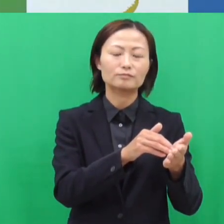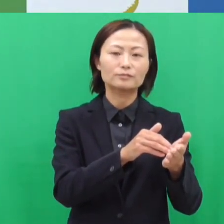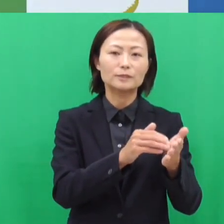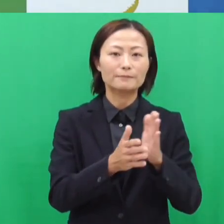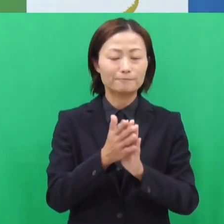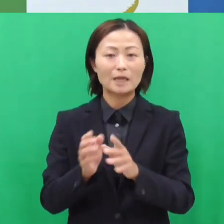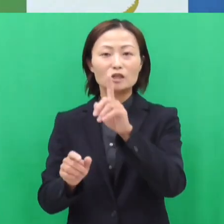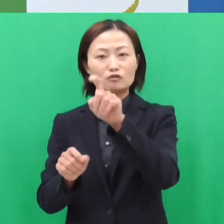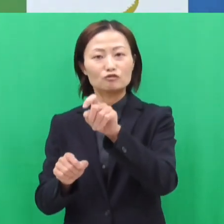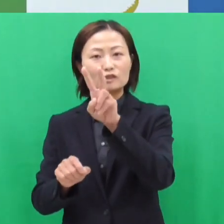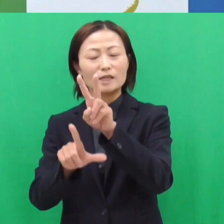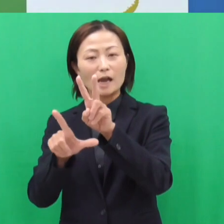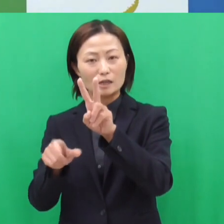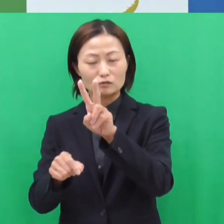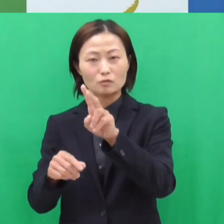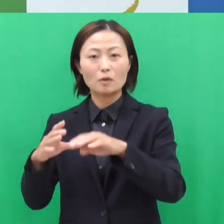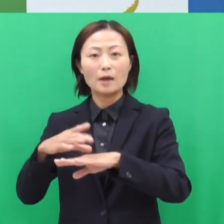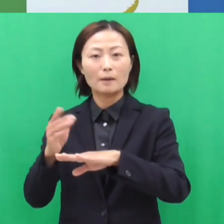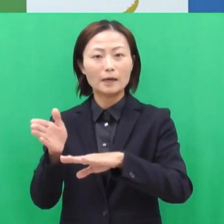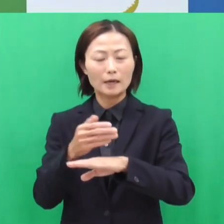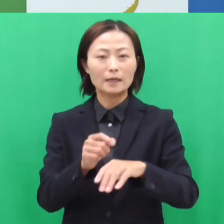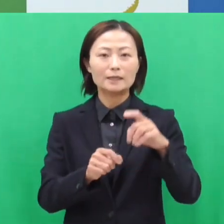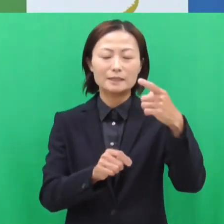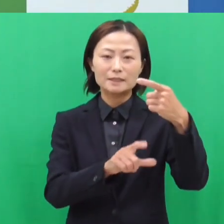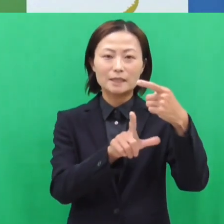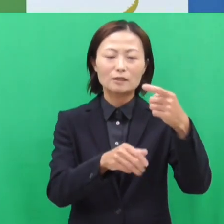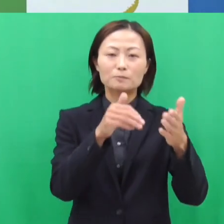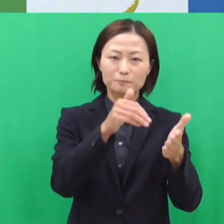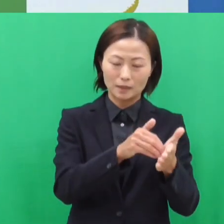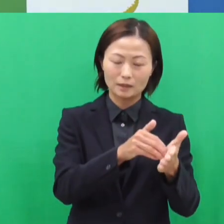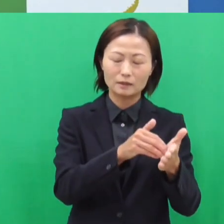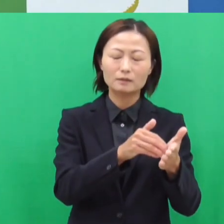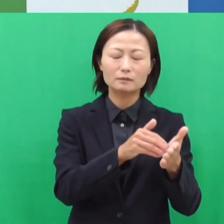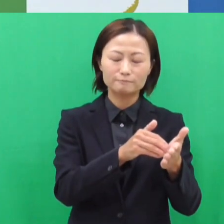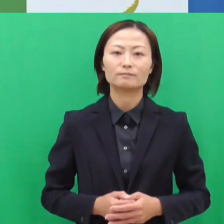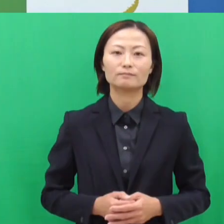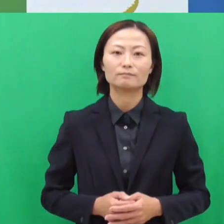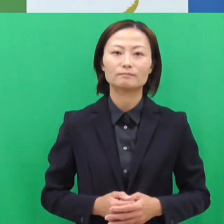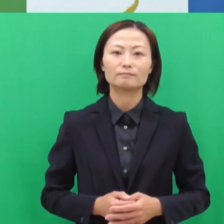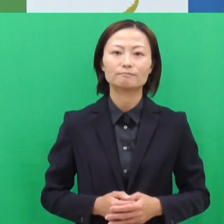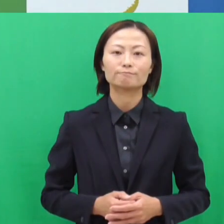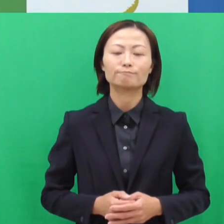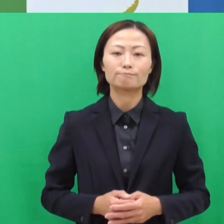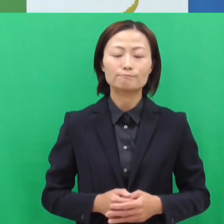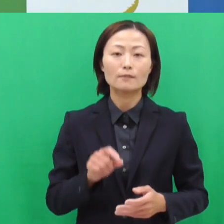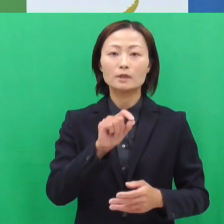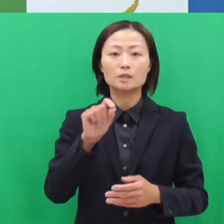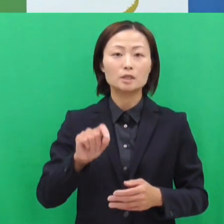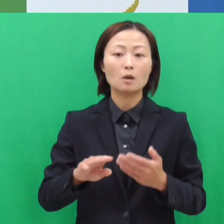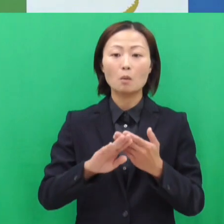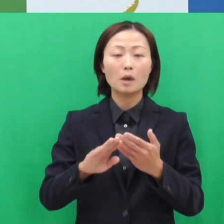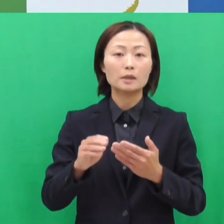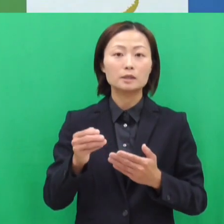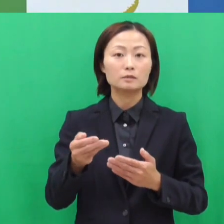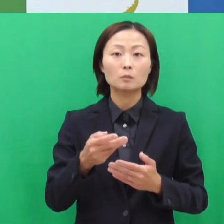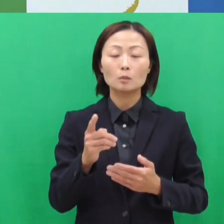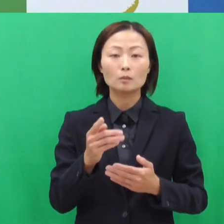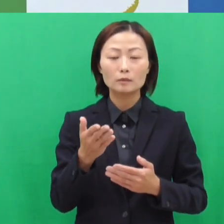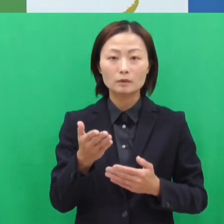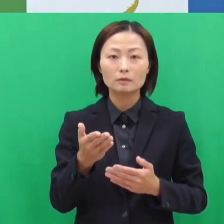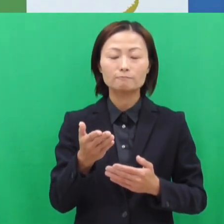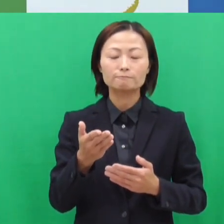11月初旬から12月1月末までにしましょうはいこの件に関しまして他にございますでしょう